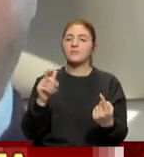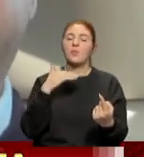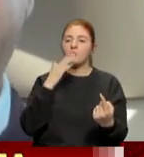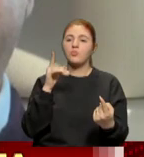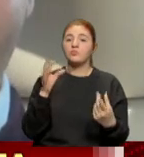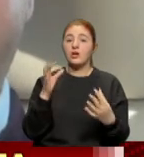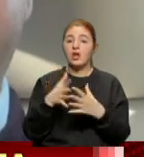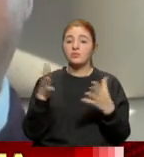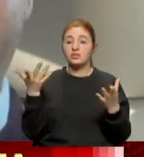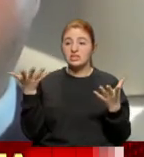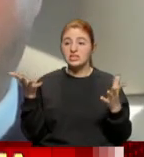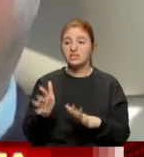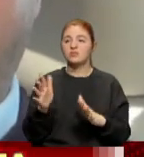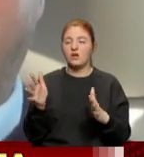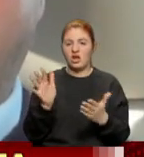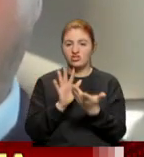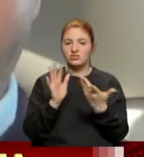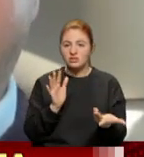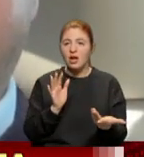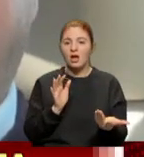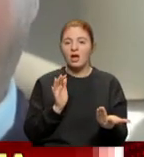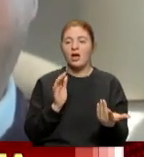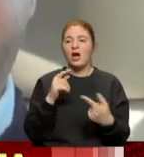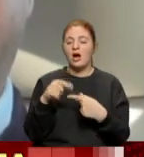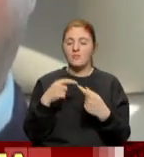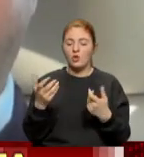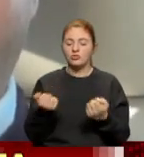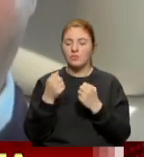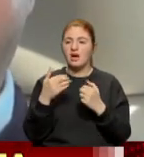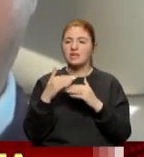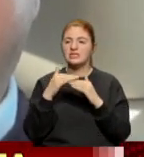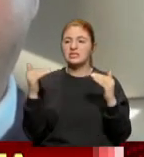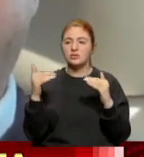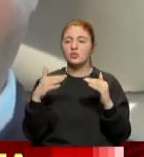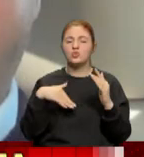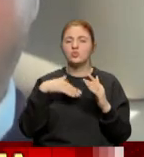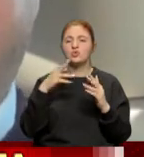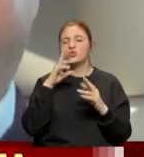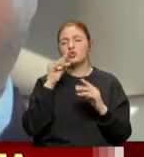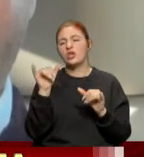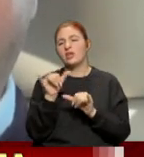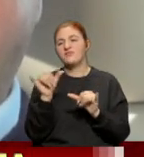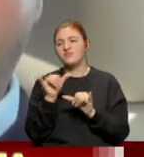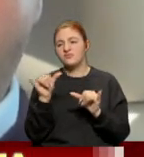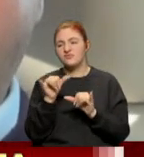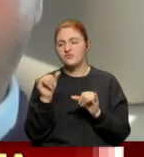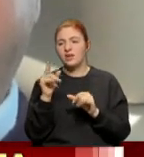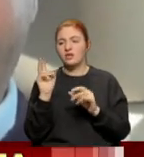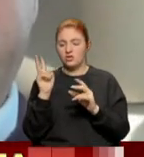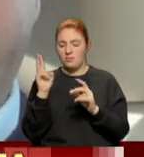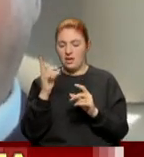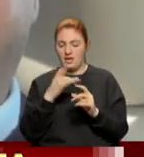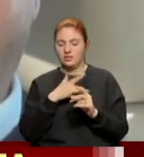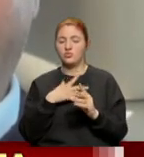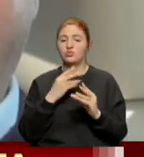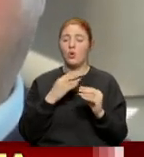Bu kadar büyük bir yıkım karşısında arama kurtarma kapasitesi son derece zayıf. Sivil inisiyatif çok